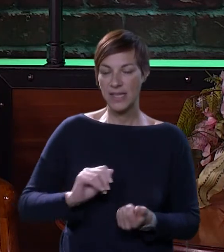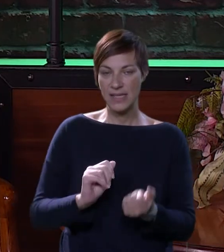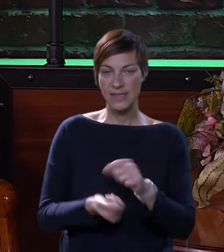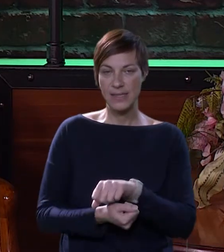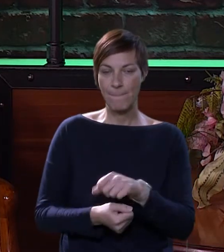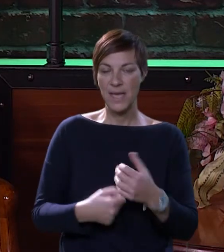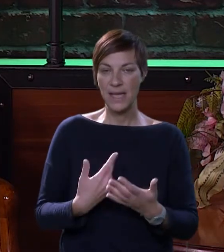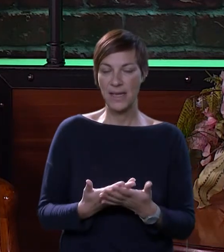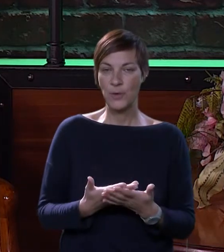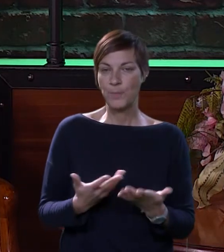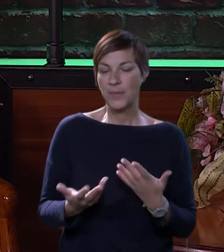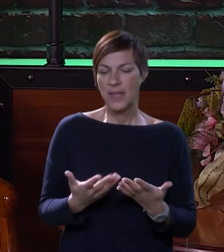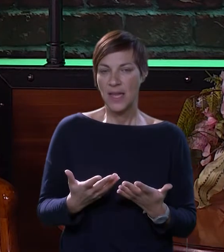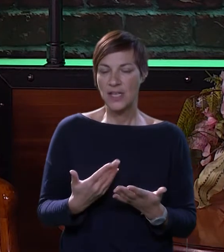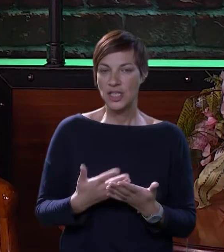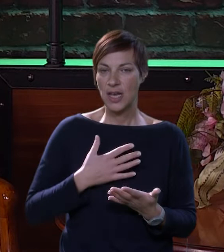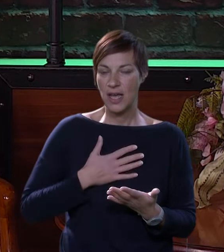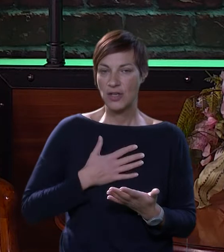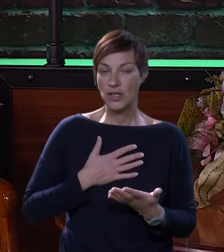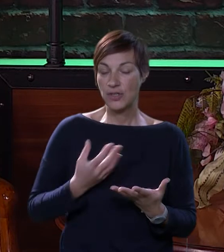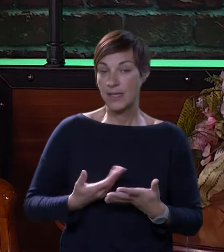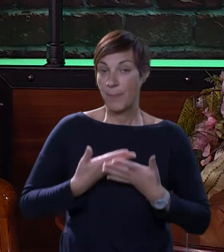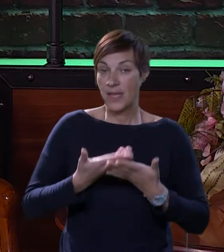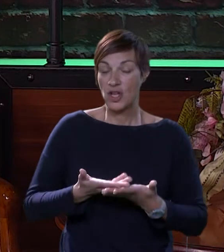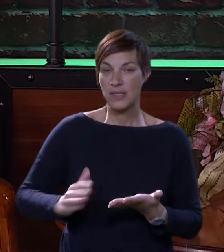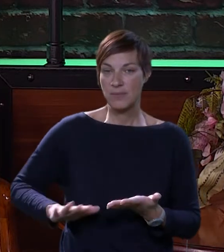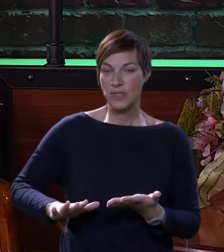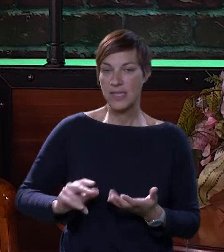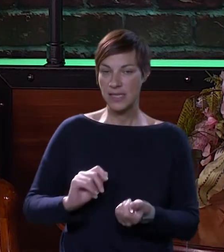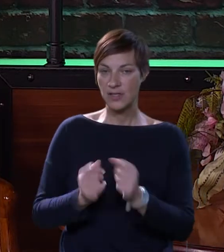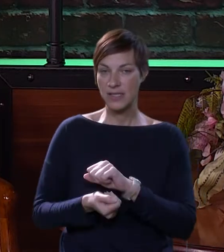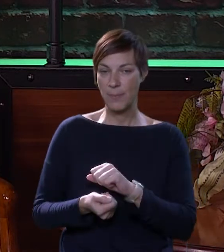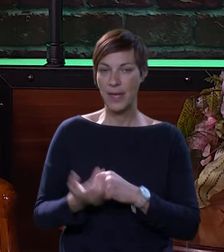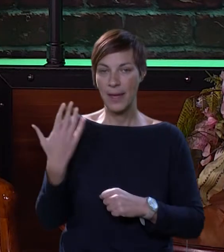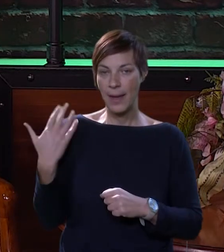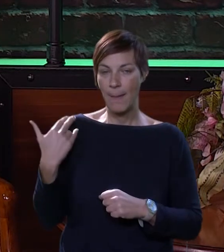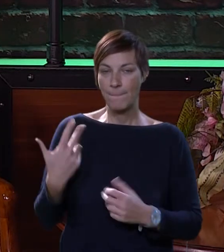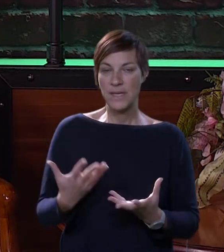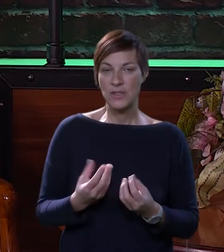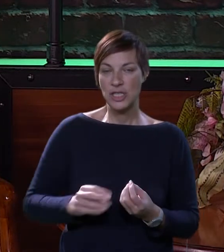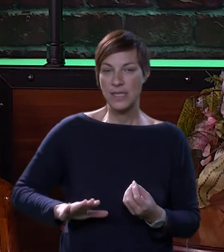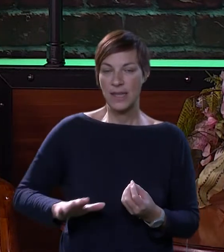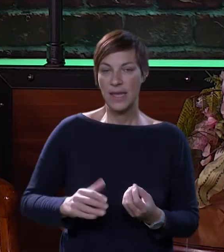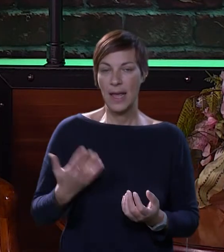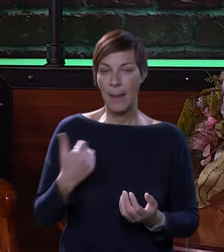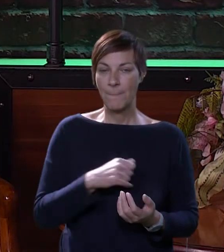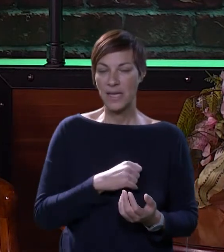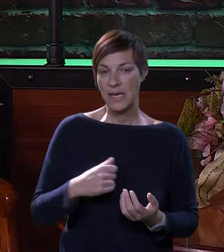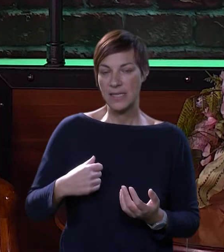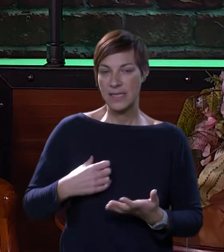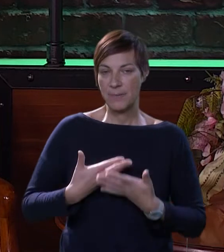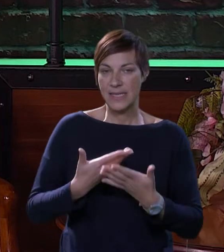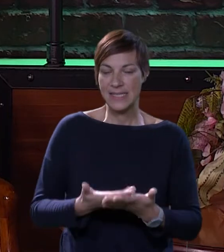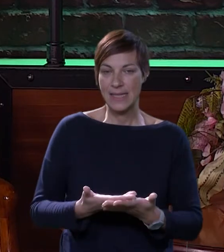se mijenjaju, način na koji se mi ophodimo s djecom se mijenja. Prije su dosta češće djeca bila